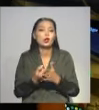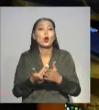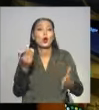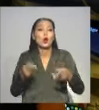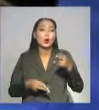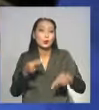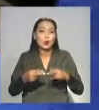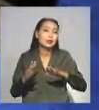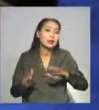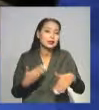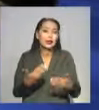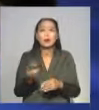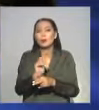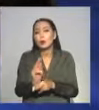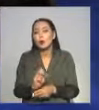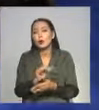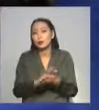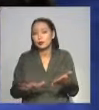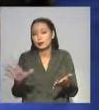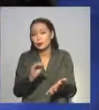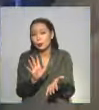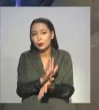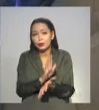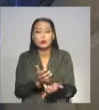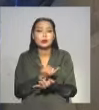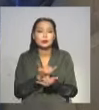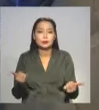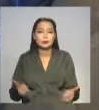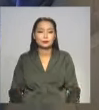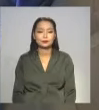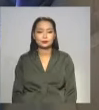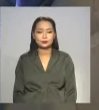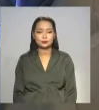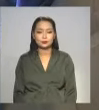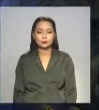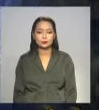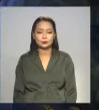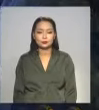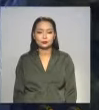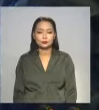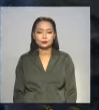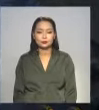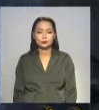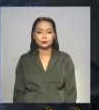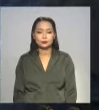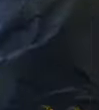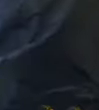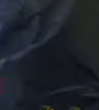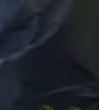және кейінгі жәрдемнің барлығы тегін көрсетіледі. Ақбота Базарбай, Самат Орынбаев, Астана Таймс.